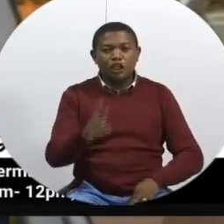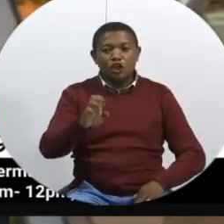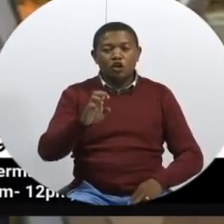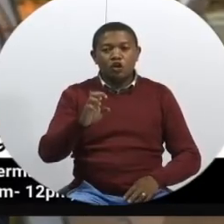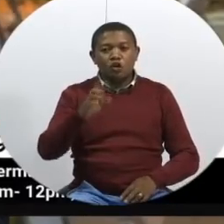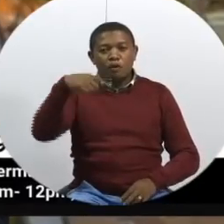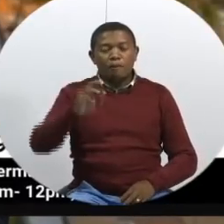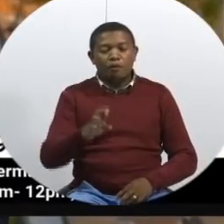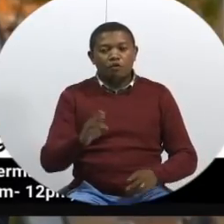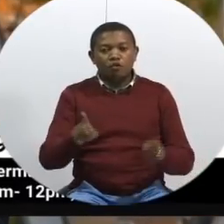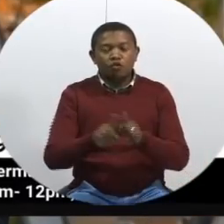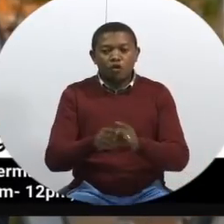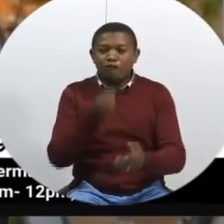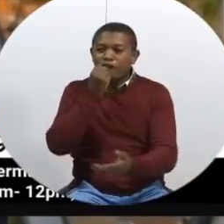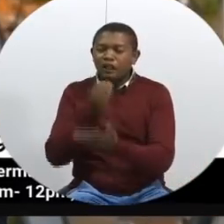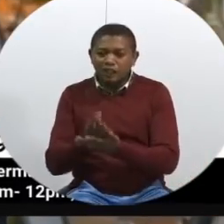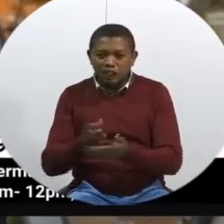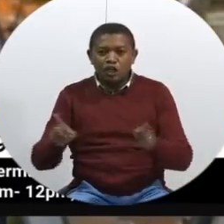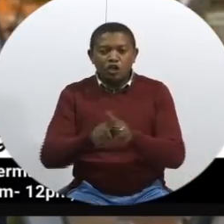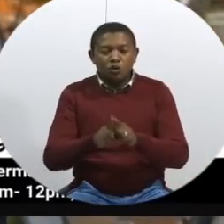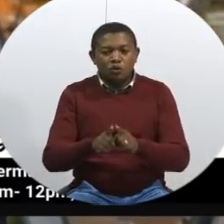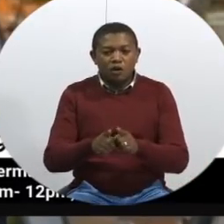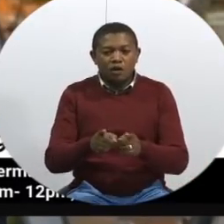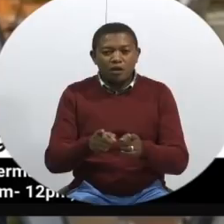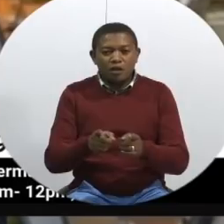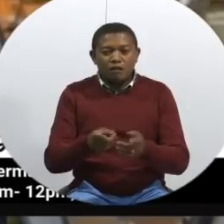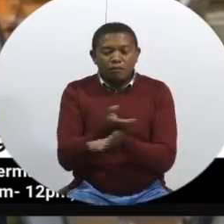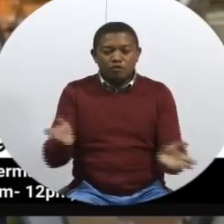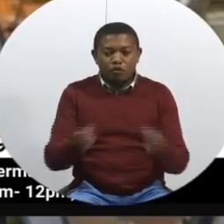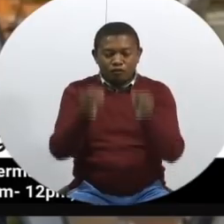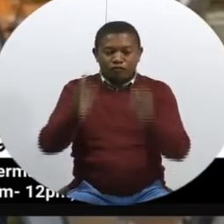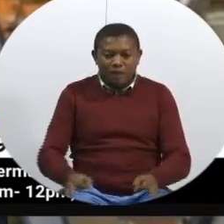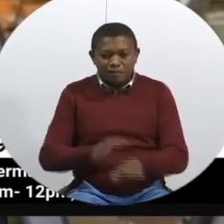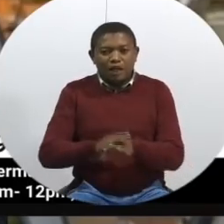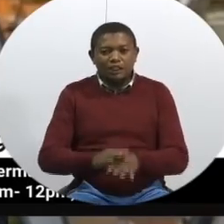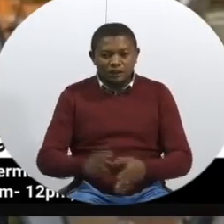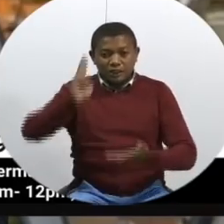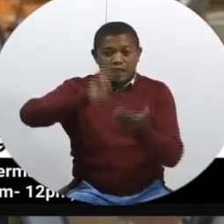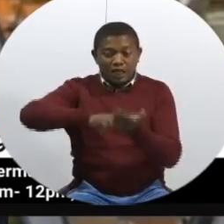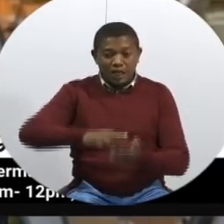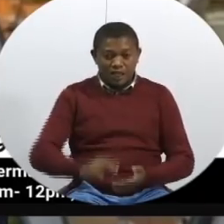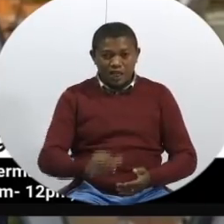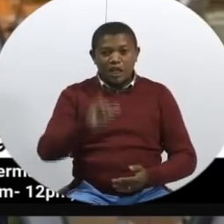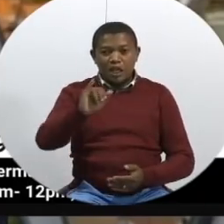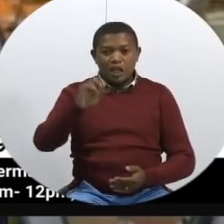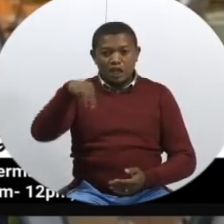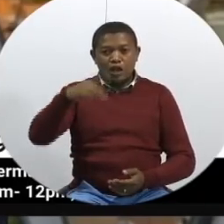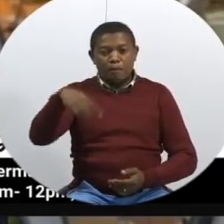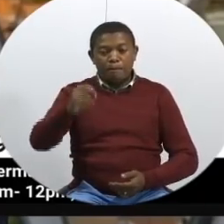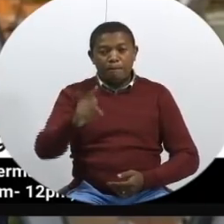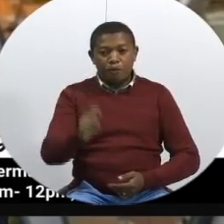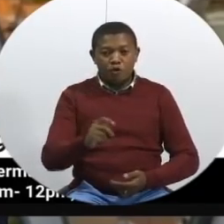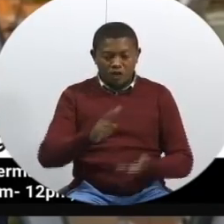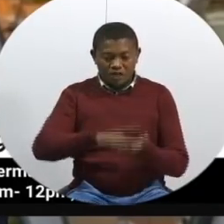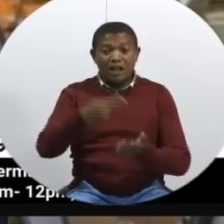déclaration sy ny fandoavana ny impôt synthétique. Zany hoe ahemotra zany a ny fanaovana